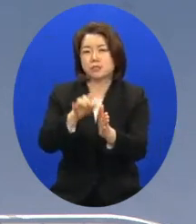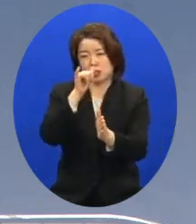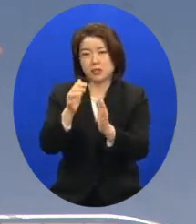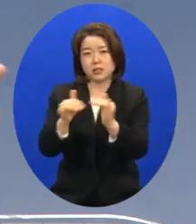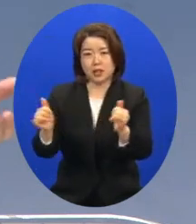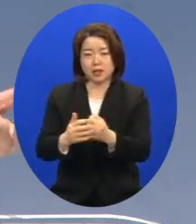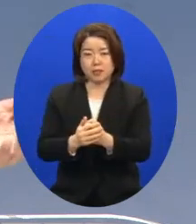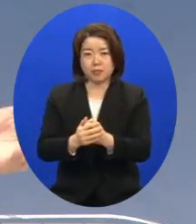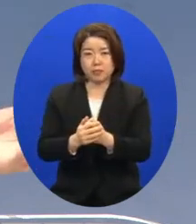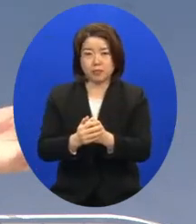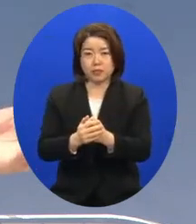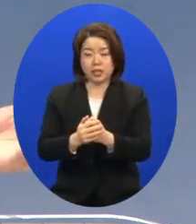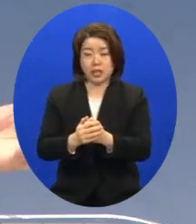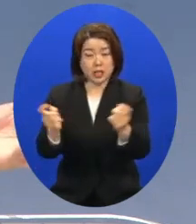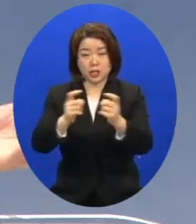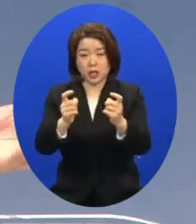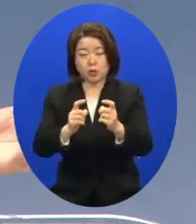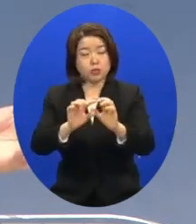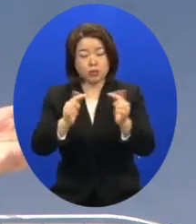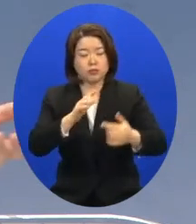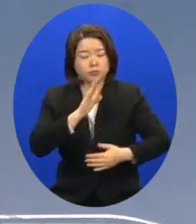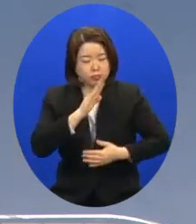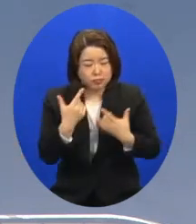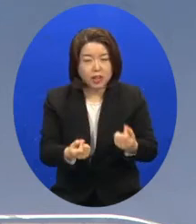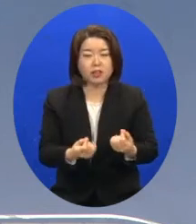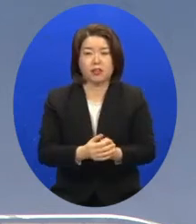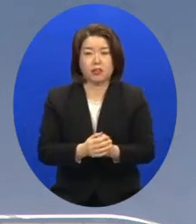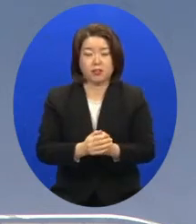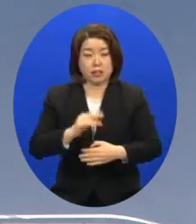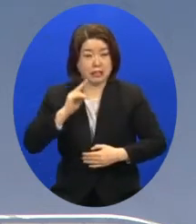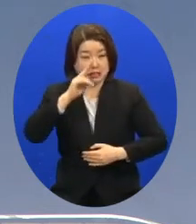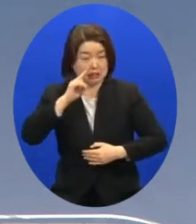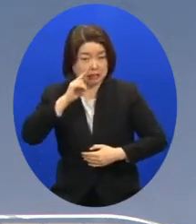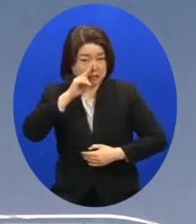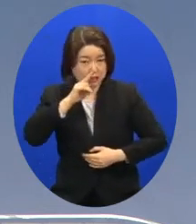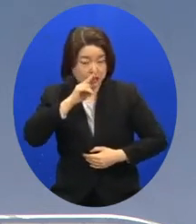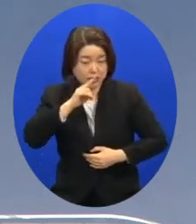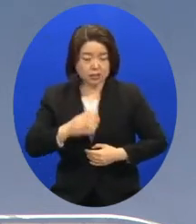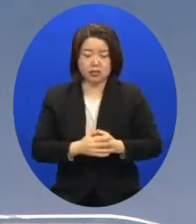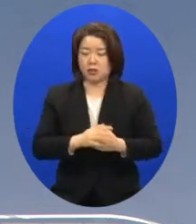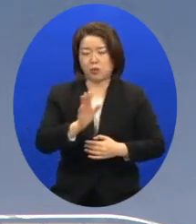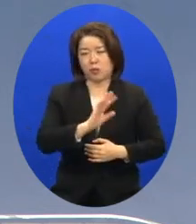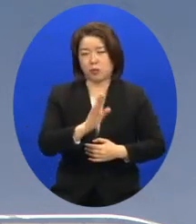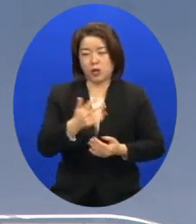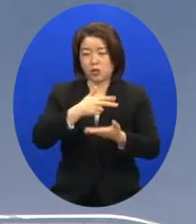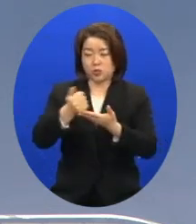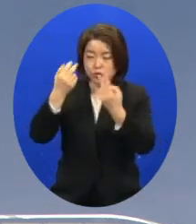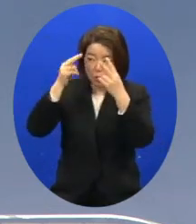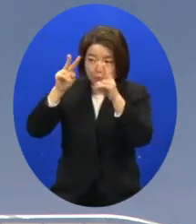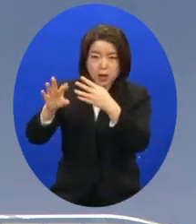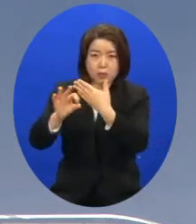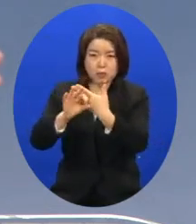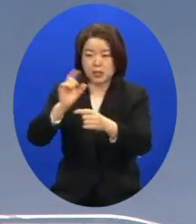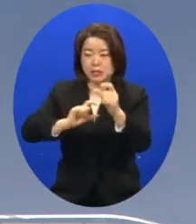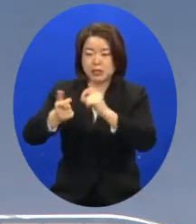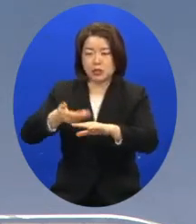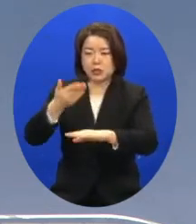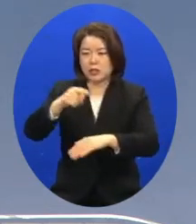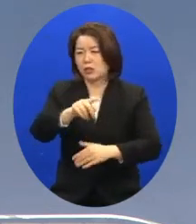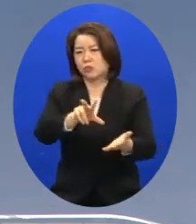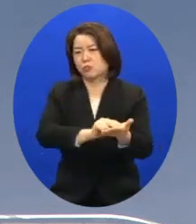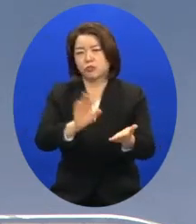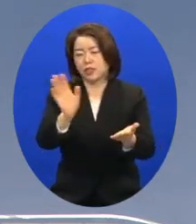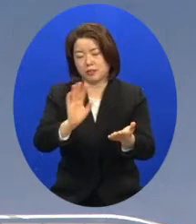싸우지 않는 건 말할 것도 없고 시기 질투 주님 바라 보고 나면 더 이상 내게는 문제가